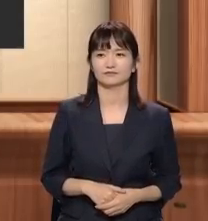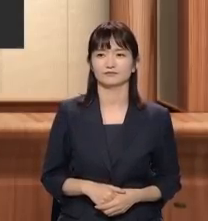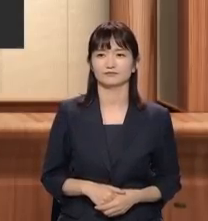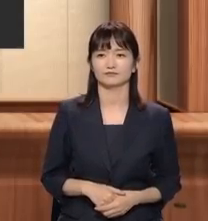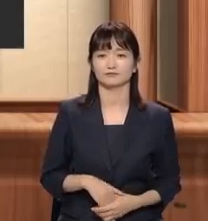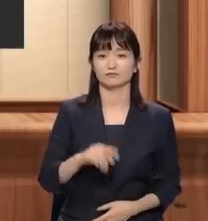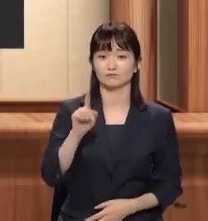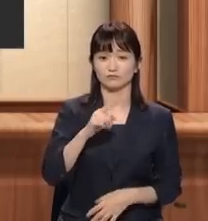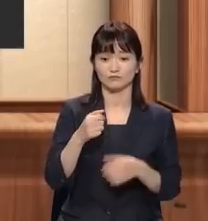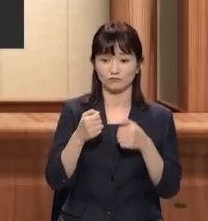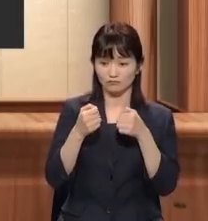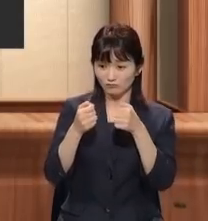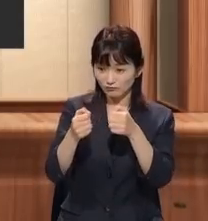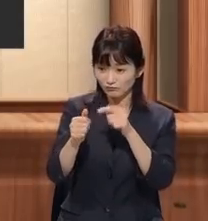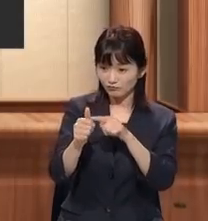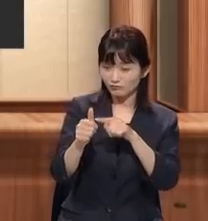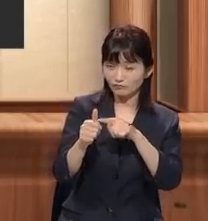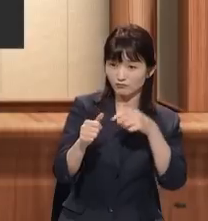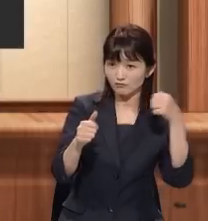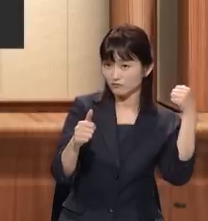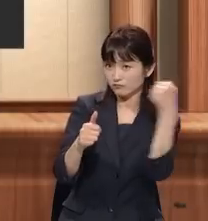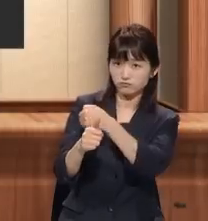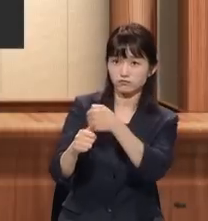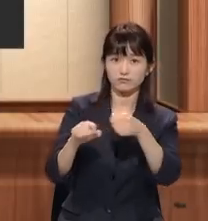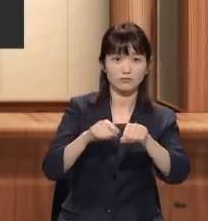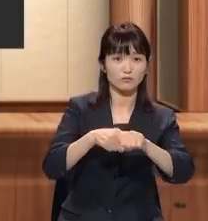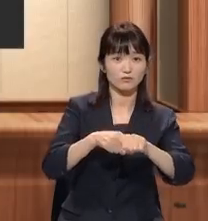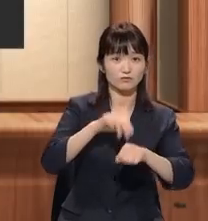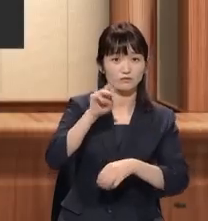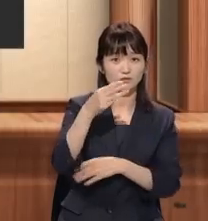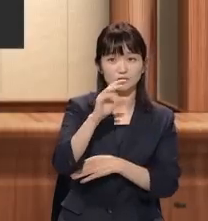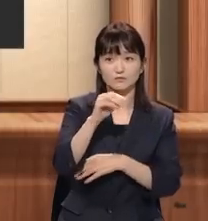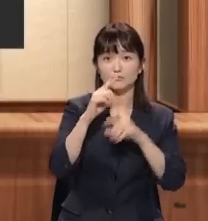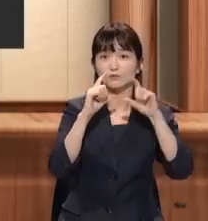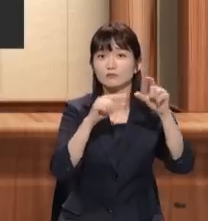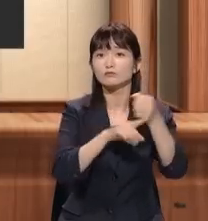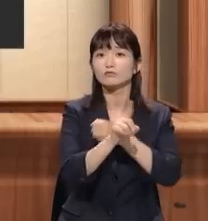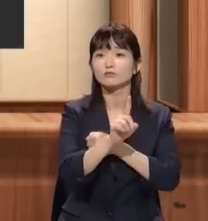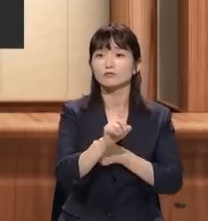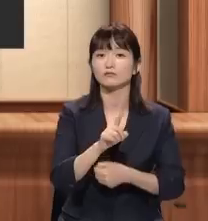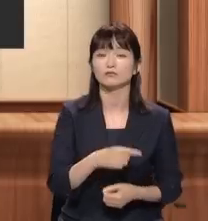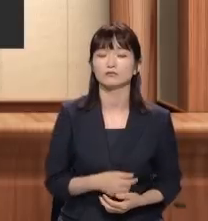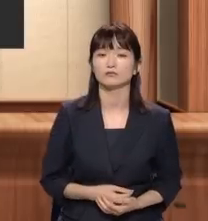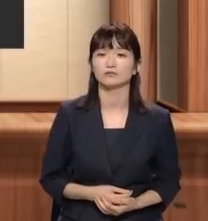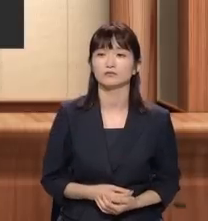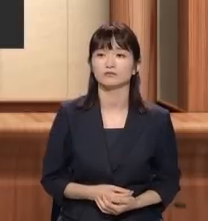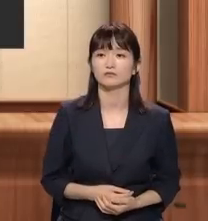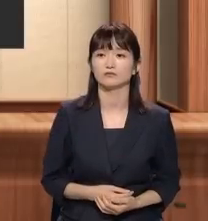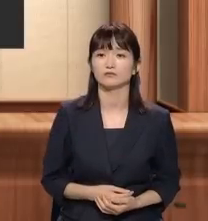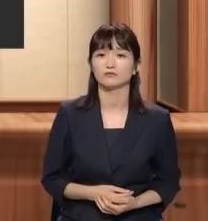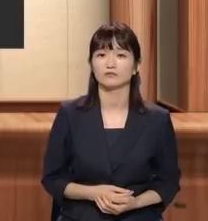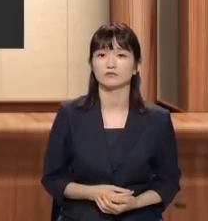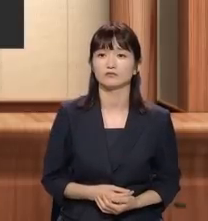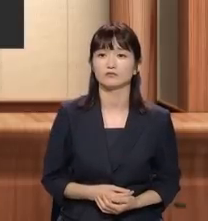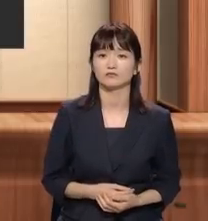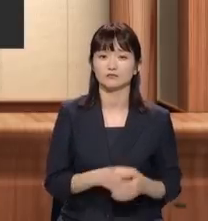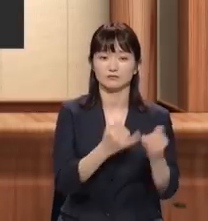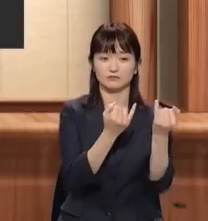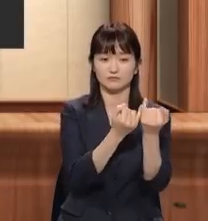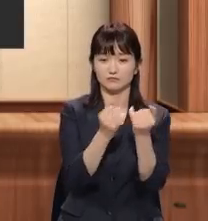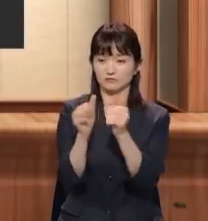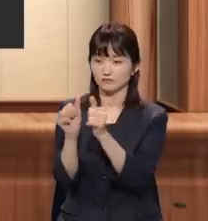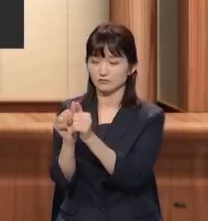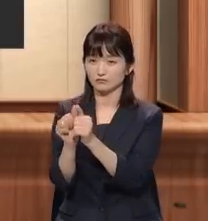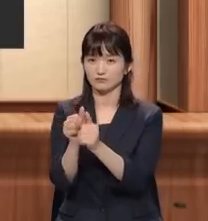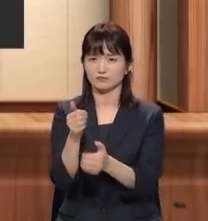어떻게 운전 도중에 운전자를 폭행했는데 벌금 300만 원 이게 말이 되냐 하면서 지금 이게 약간 의도치 않게 젠더 논쟁으로 또